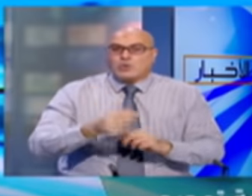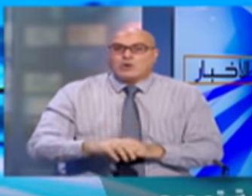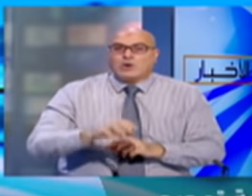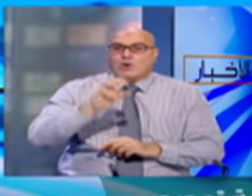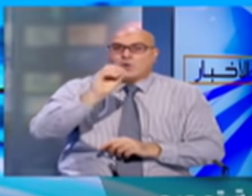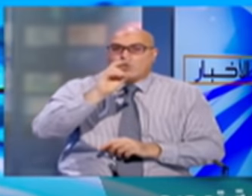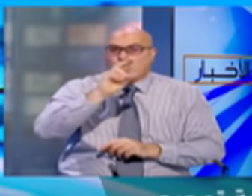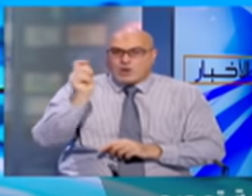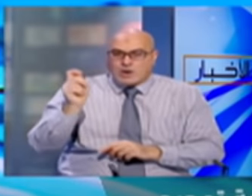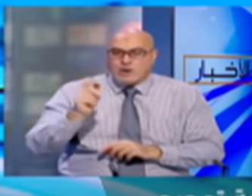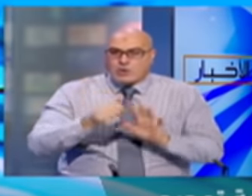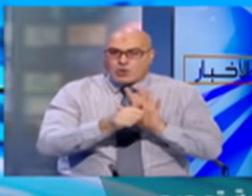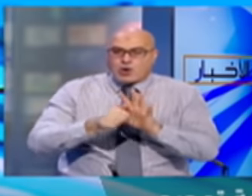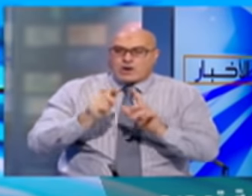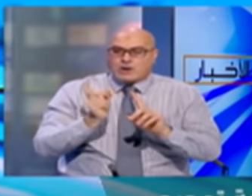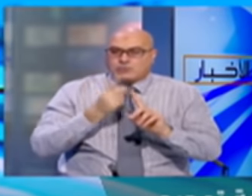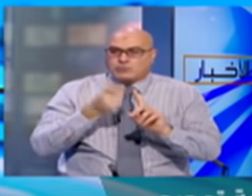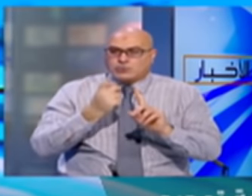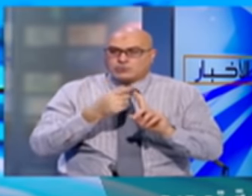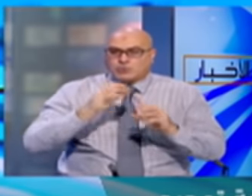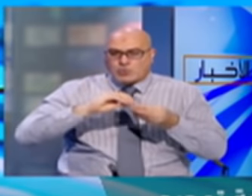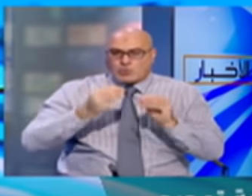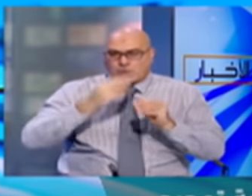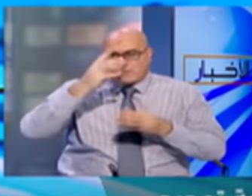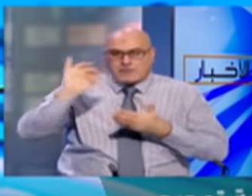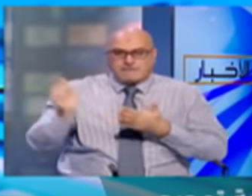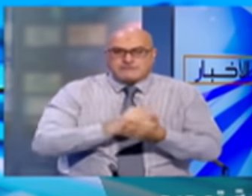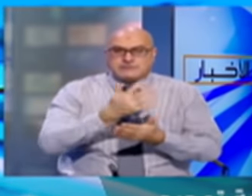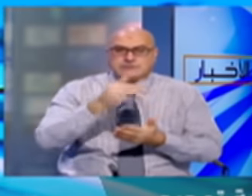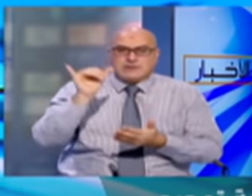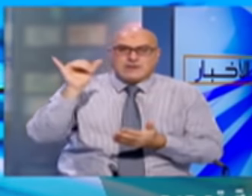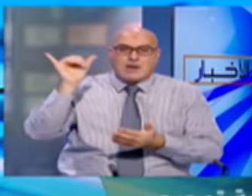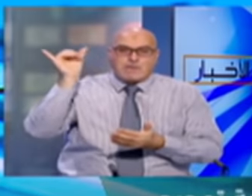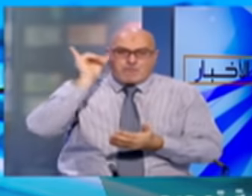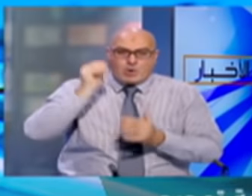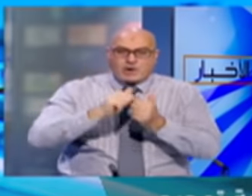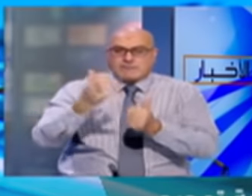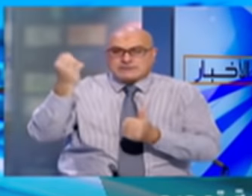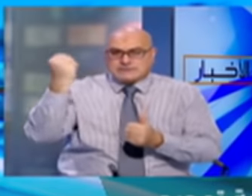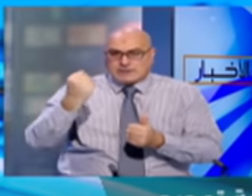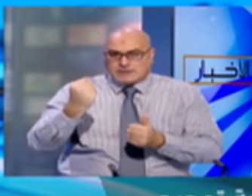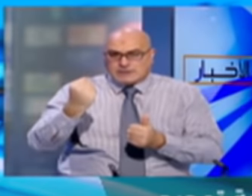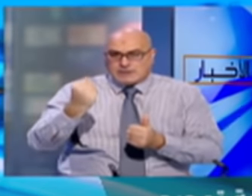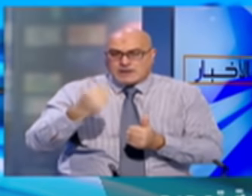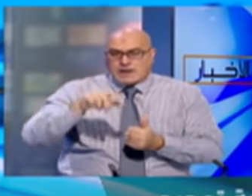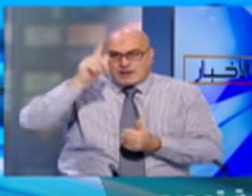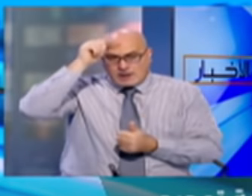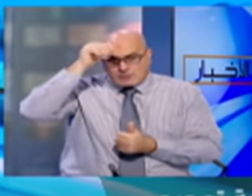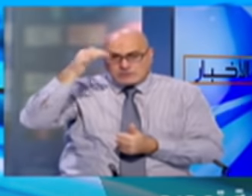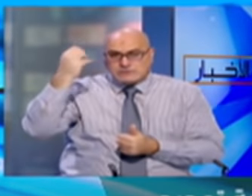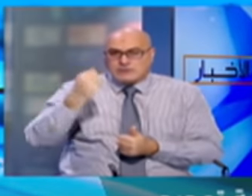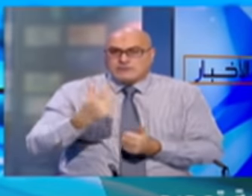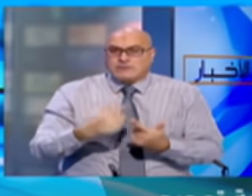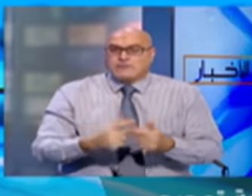الإفريقي دورا أكثر فعالية لحل النزاع بين البلدين العضوين الجمهورية العربية